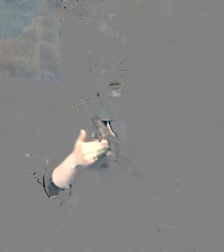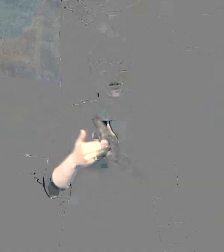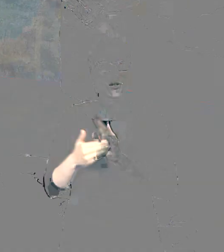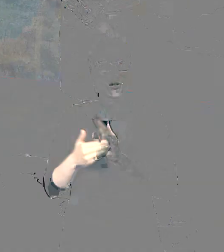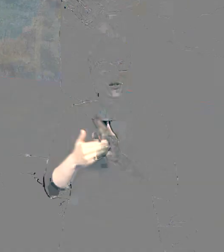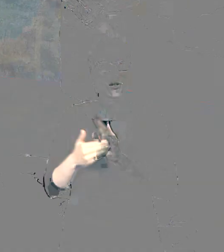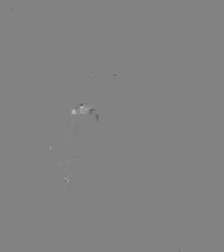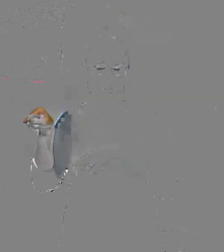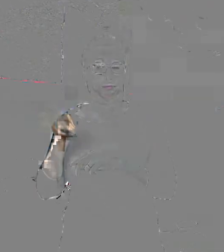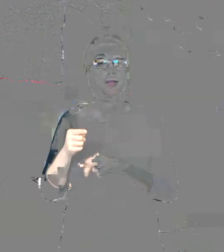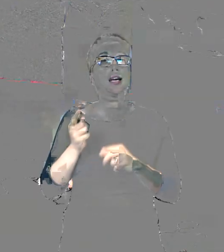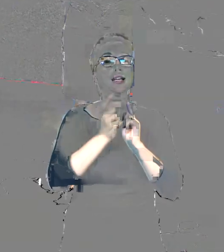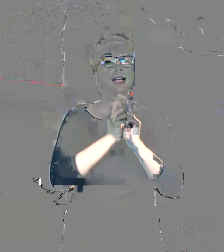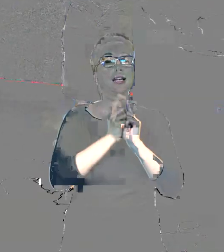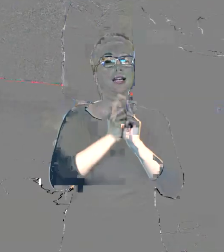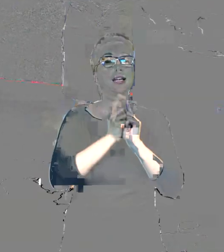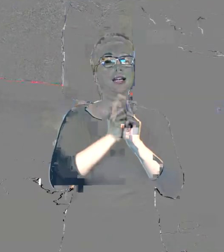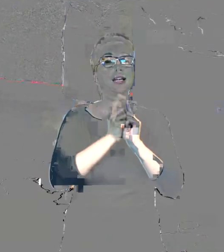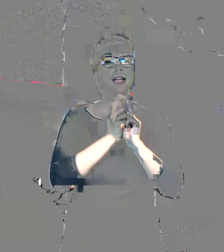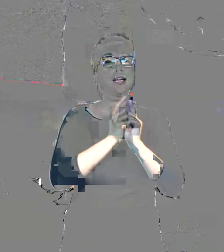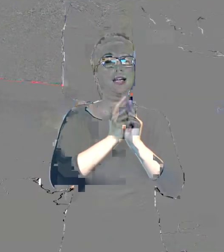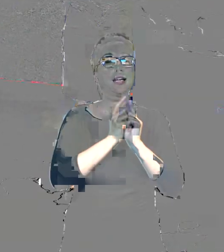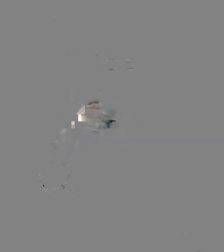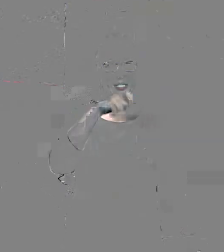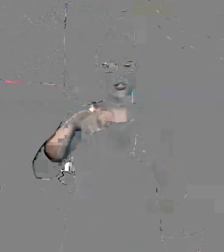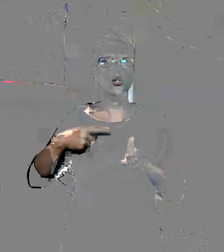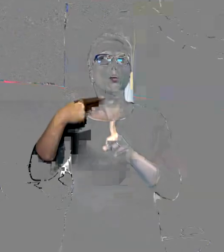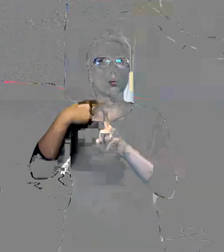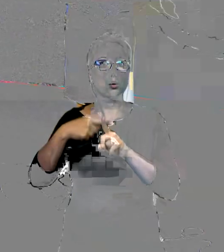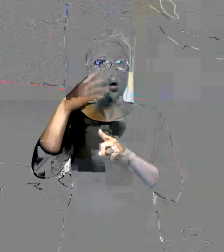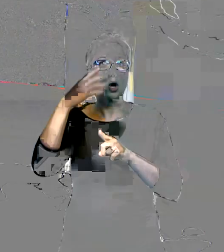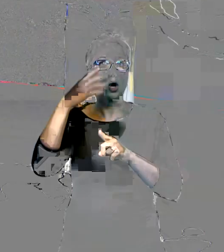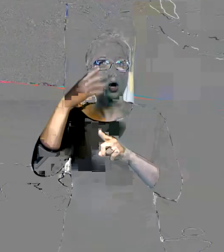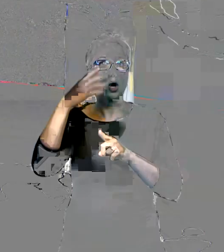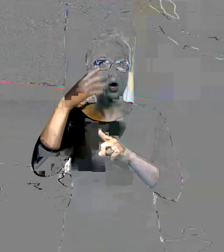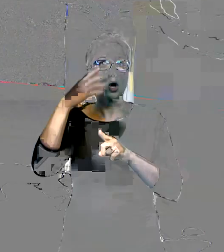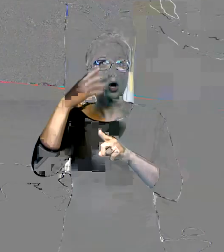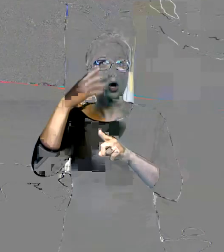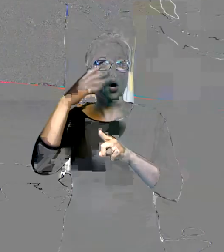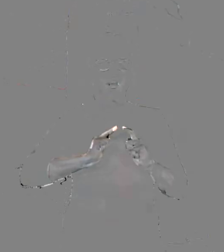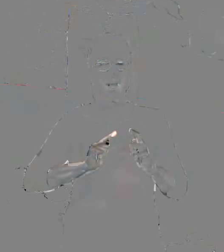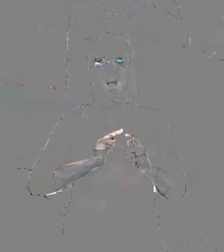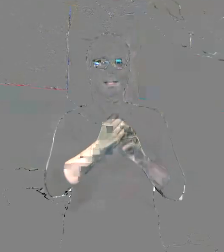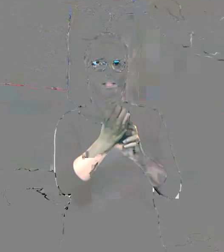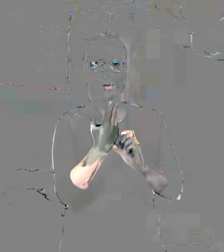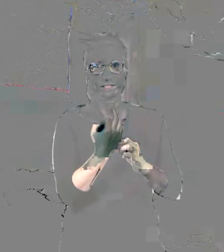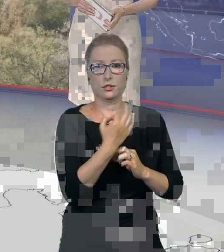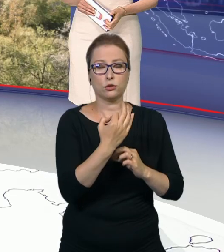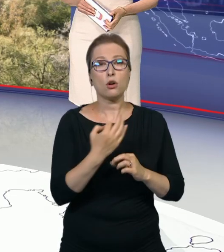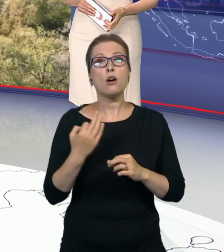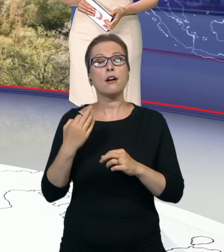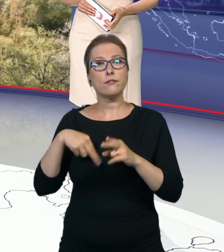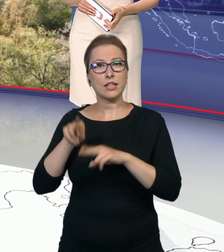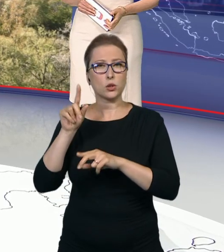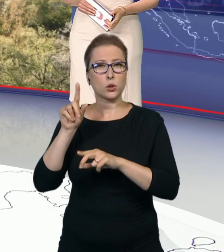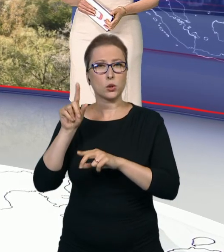jednání prem na výsledky komenu že většina provozů zadužené